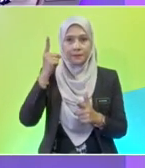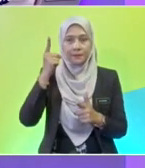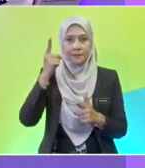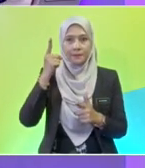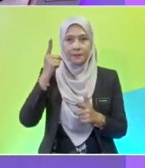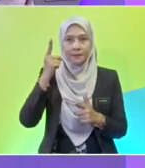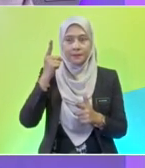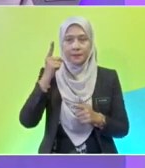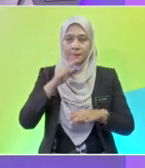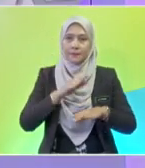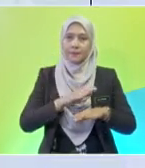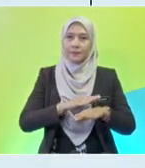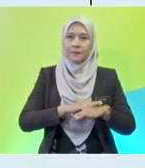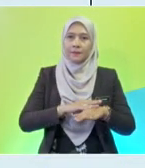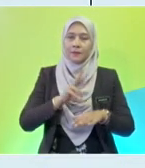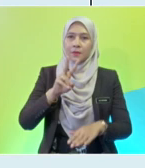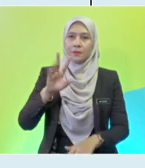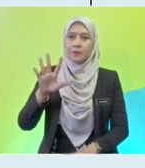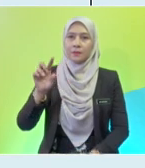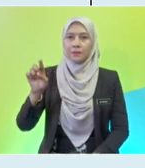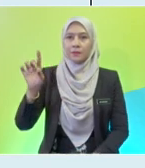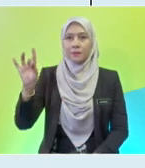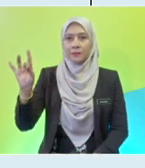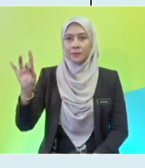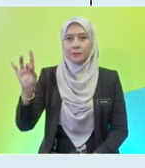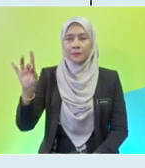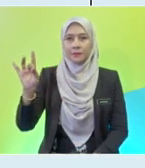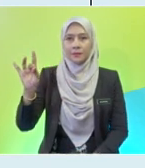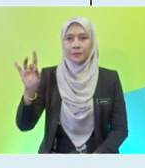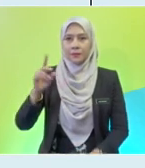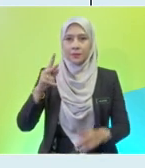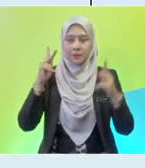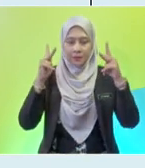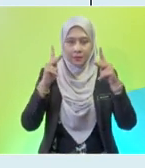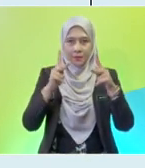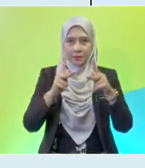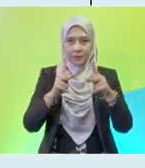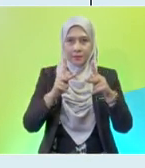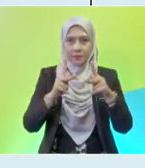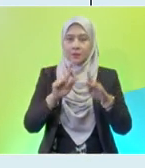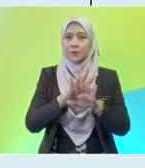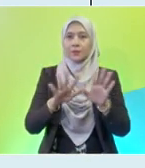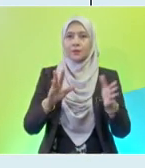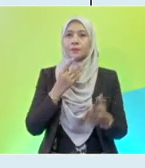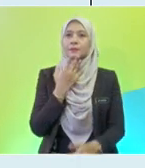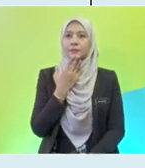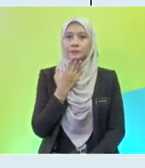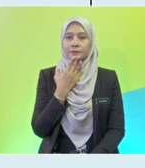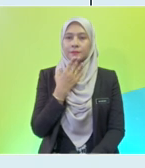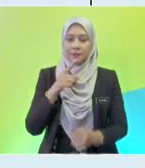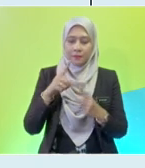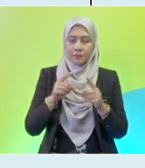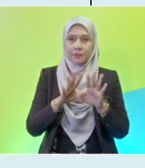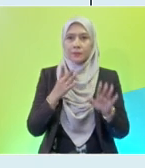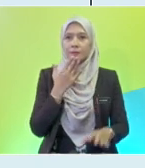Irfan nampak pada 25 tidak berwarna jadi kita bisa paham bila tidak